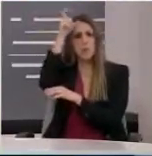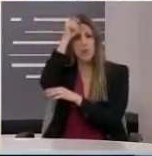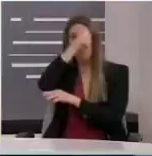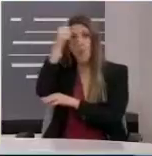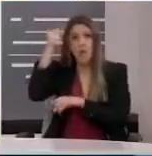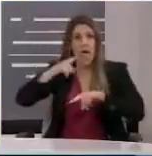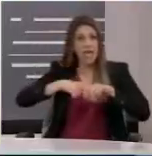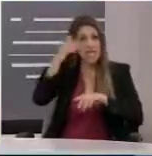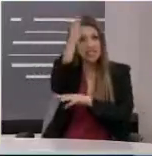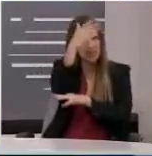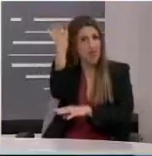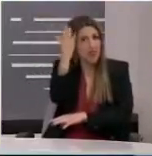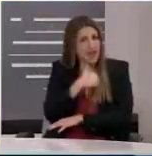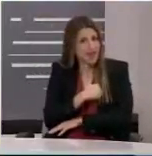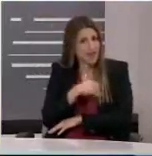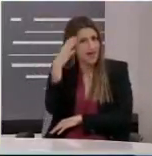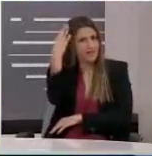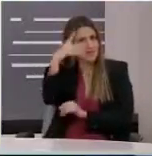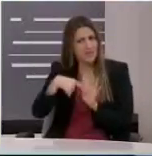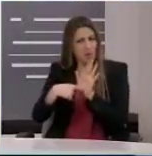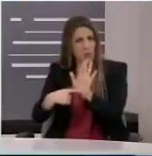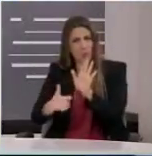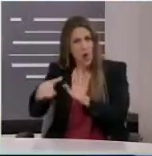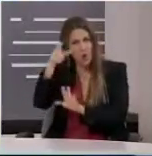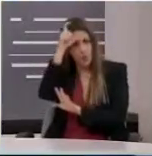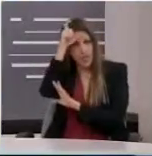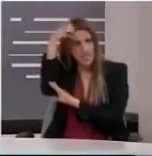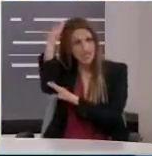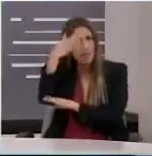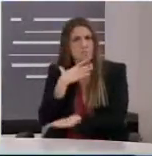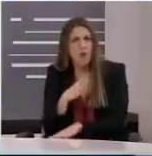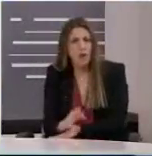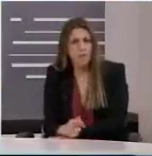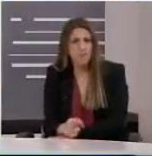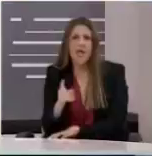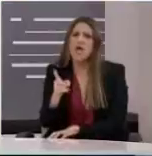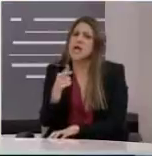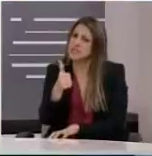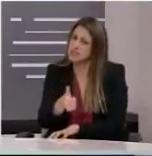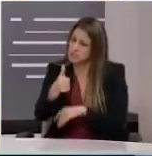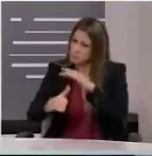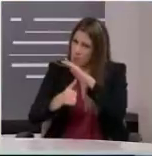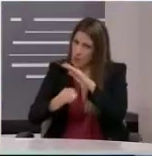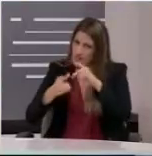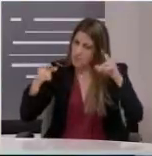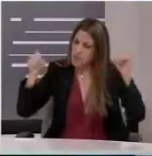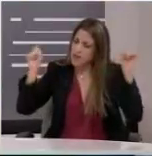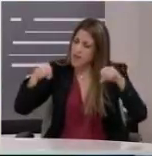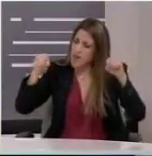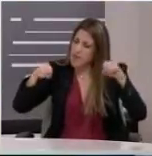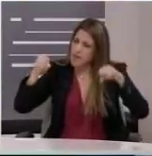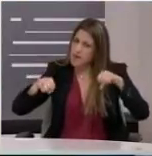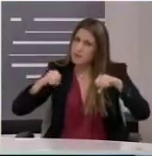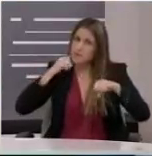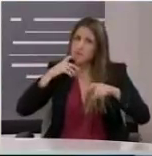αέρας, είχε ανέμους εκείνη την περίοδο στο Μόναχο, και βεβαίως και εσείς, σωστά ενδεχομένως, δεν κάνετε το